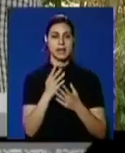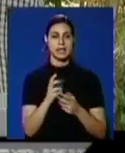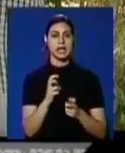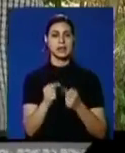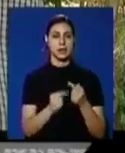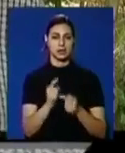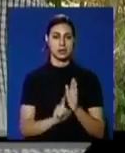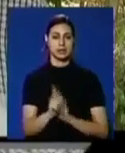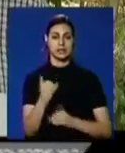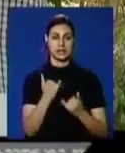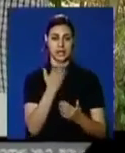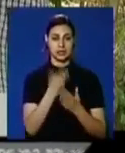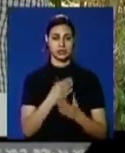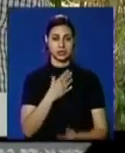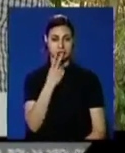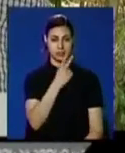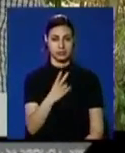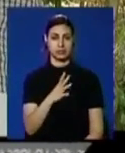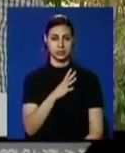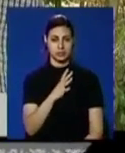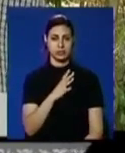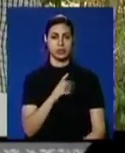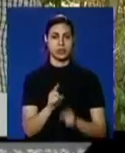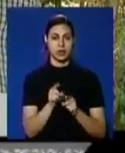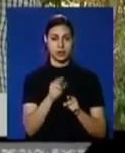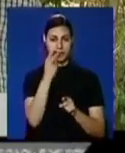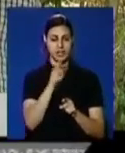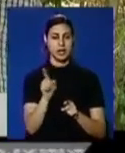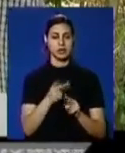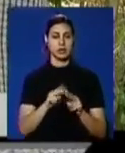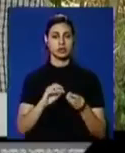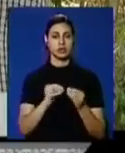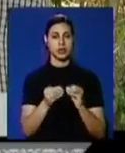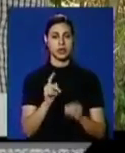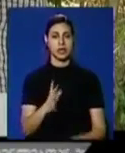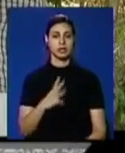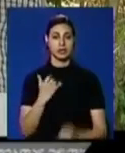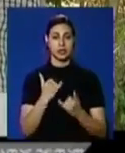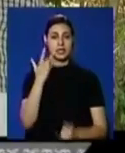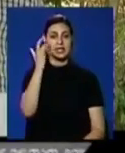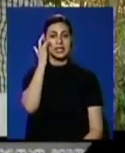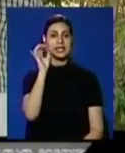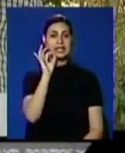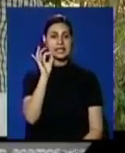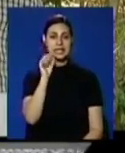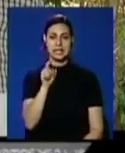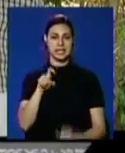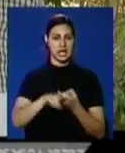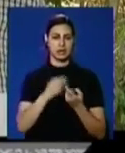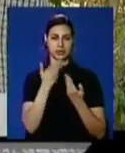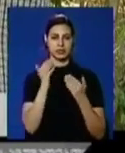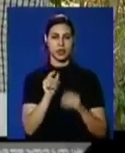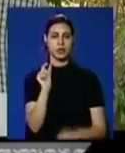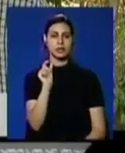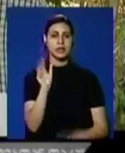მეთოდების დანერგვას. დღეს ჩვენ დავათვალიერეთ ფართობები და ვნახეთ, რომ ის პრობლემები, რომლებიც არსებობს თხილის სექტორში, არ არის დაკავშირებული